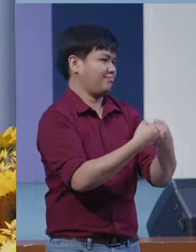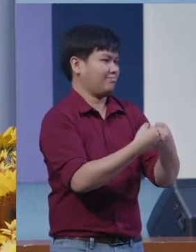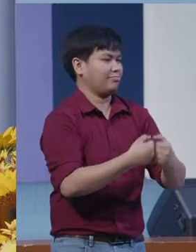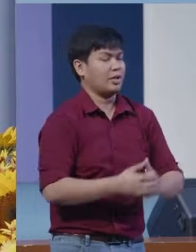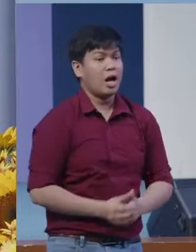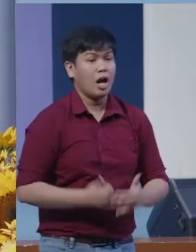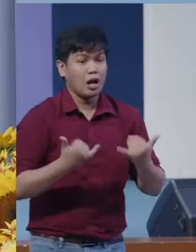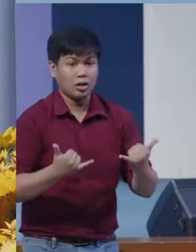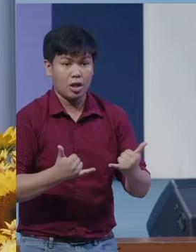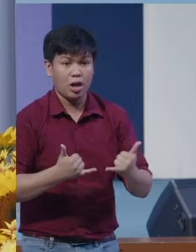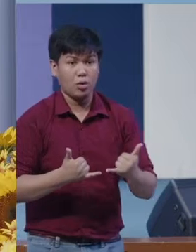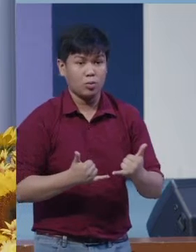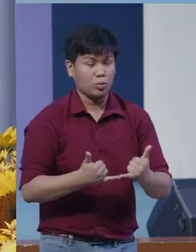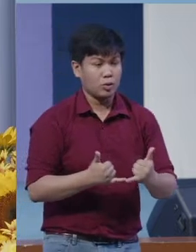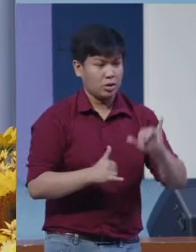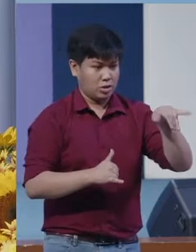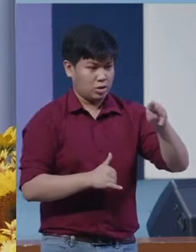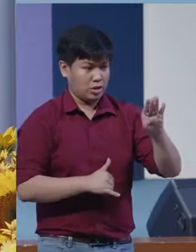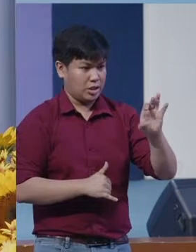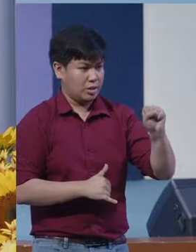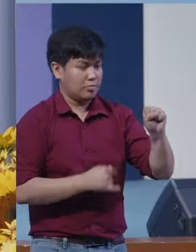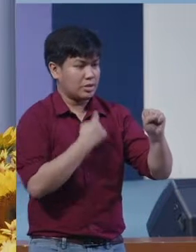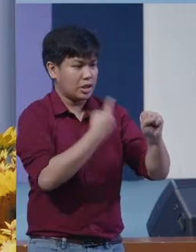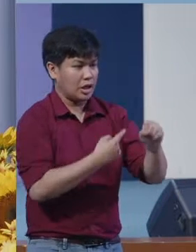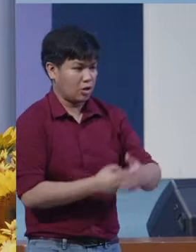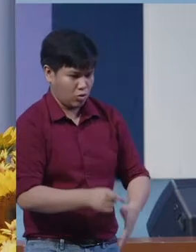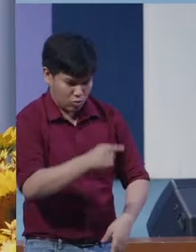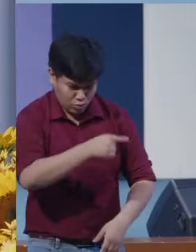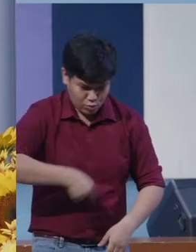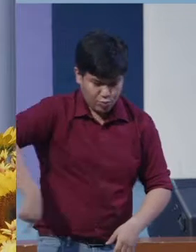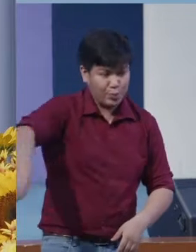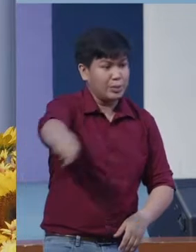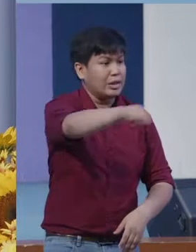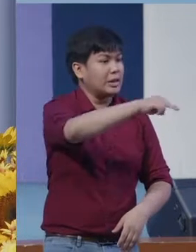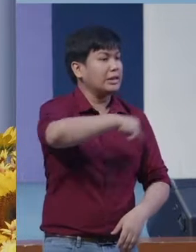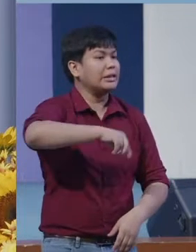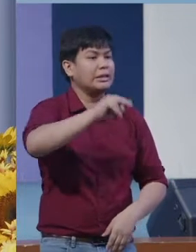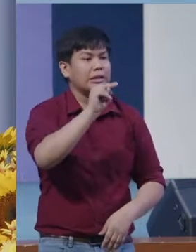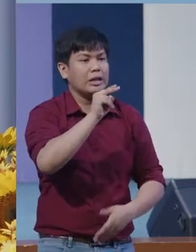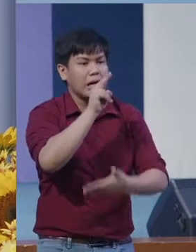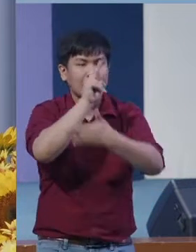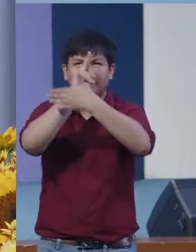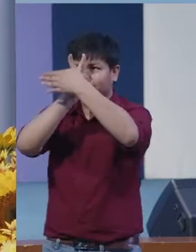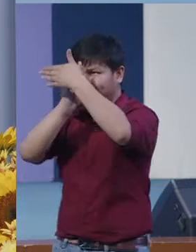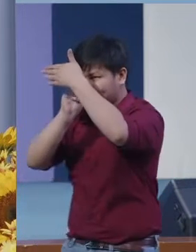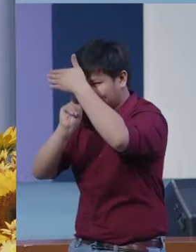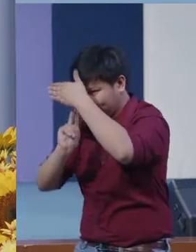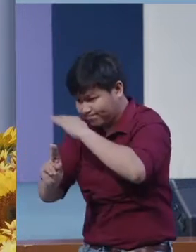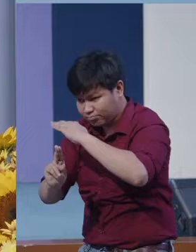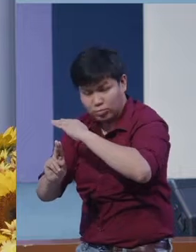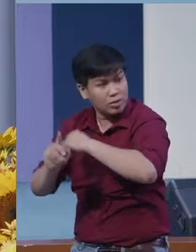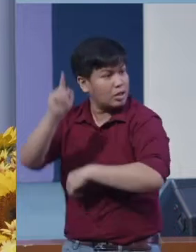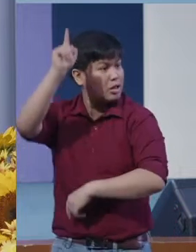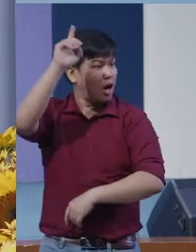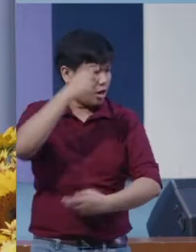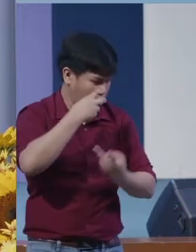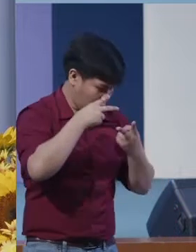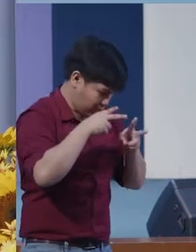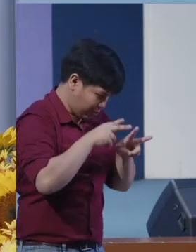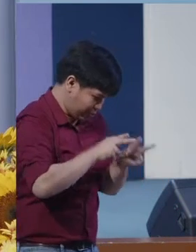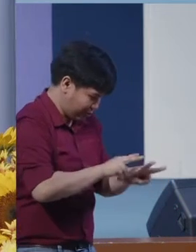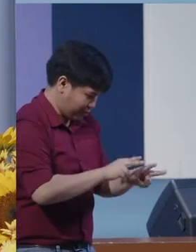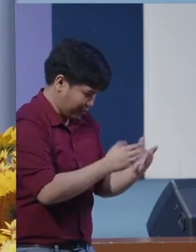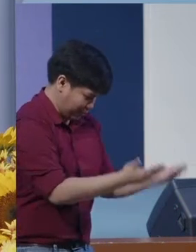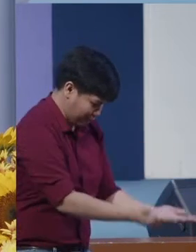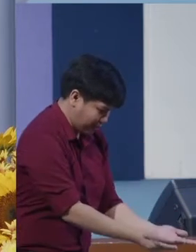At tapos sabi niya, humble yourselves before the Lord and He will exalt you. Magpakumbaba.